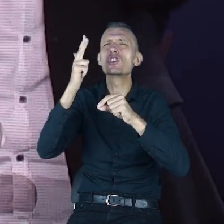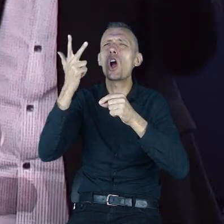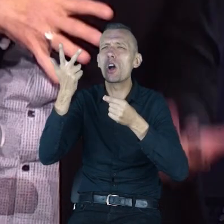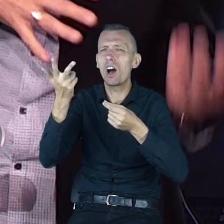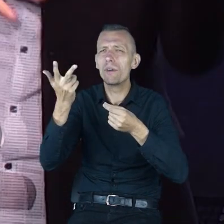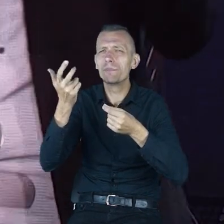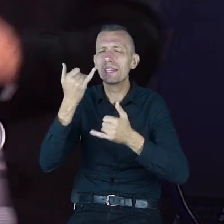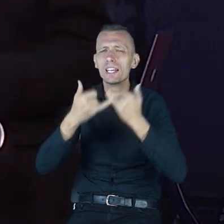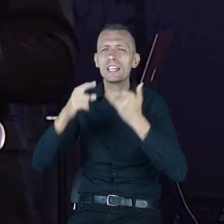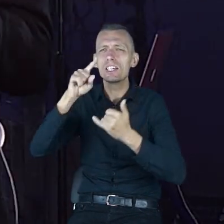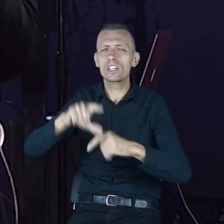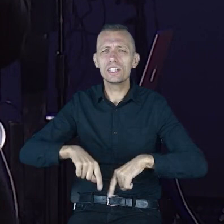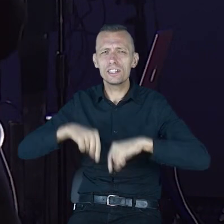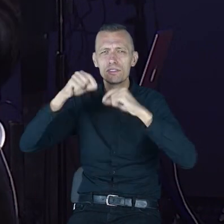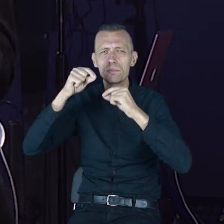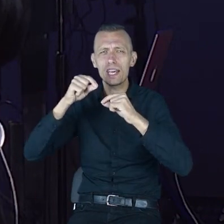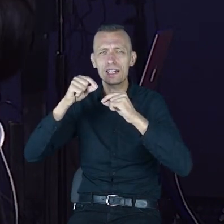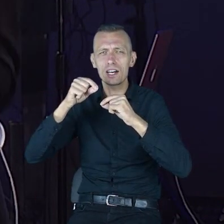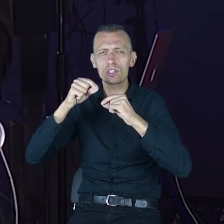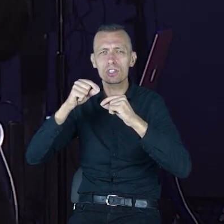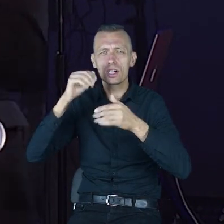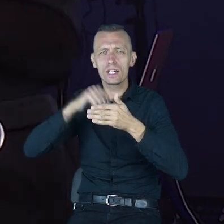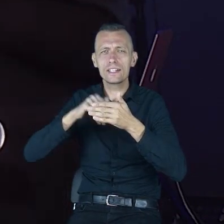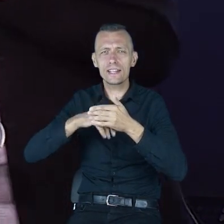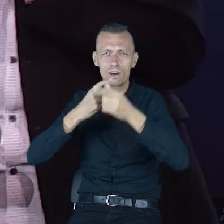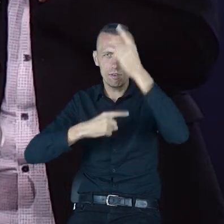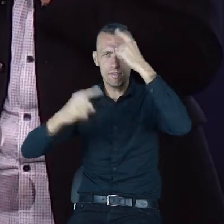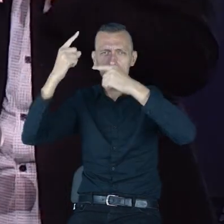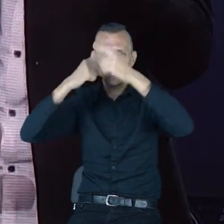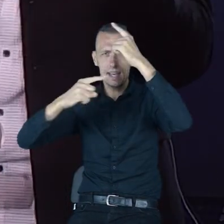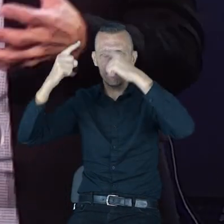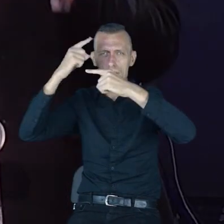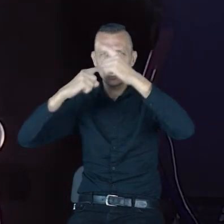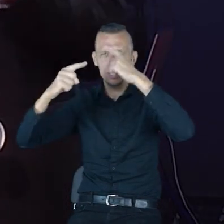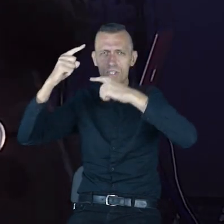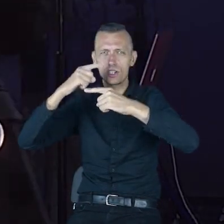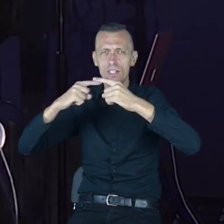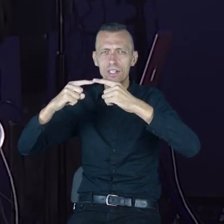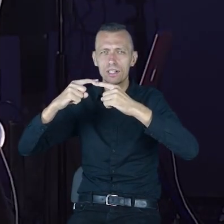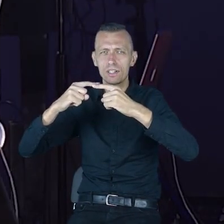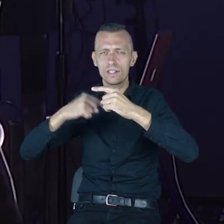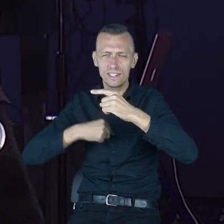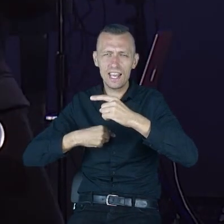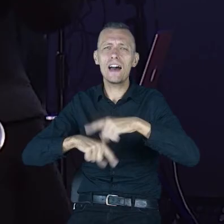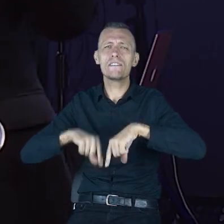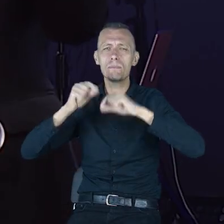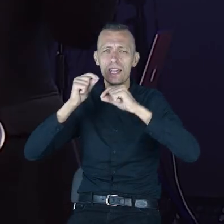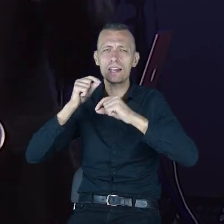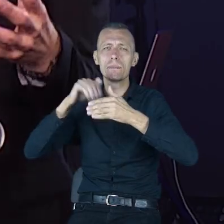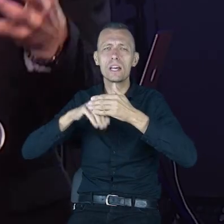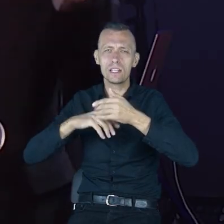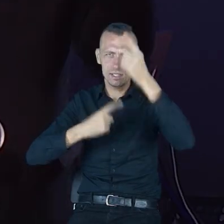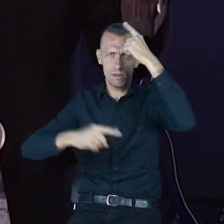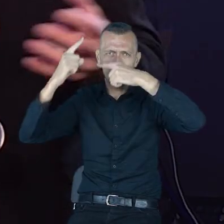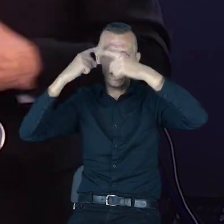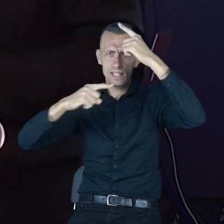pewne postawy, myśli, reakcje, działania, gdy ja wybieram pewne postawy, myśli, reakcje,